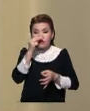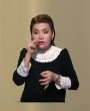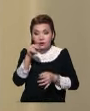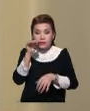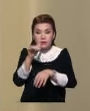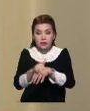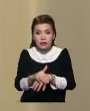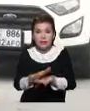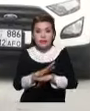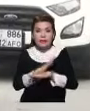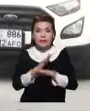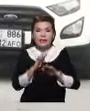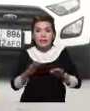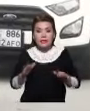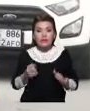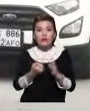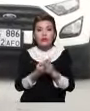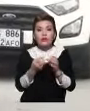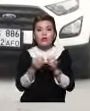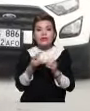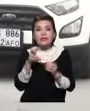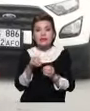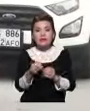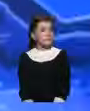в смерти малышей, ей грозит до 10 лет тюрьмы.